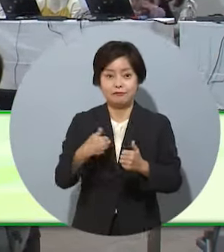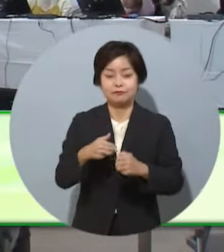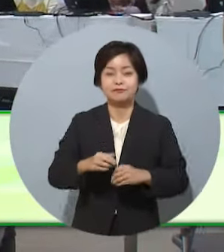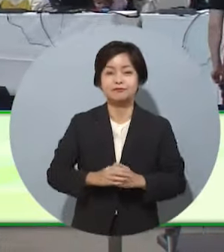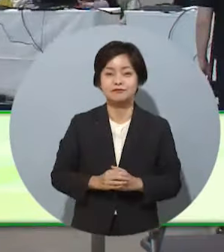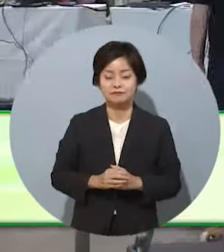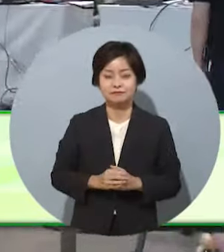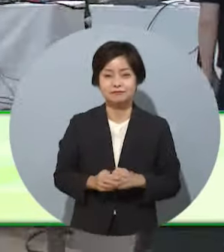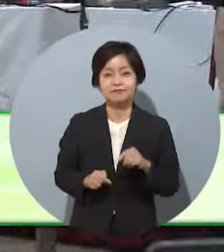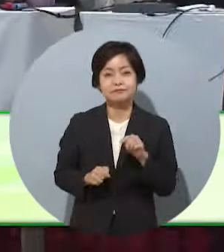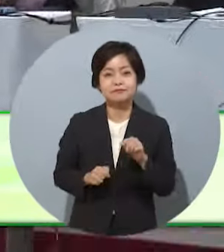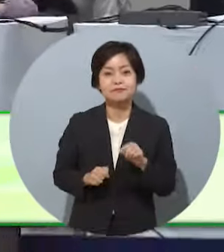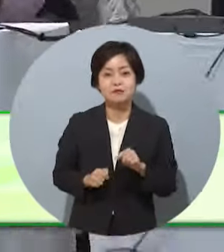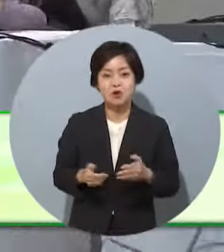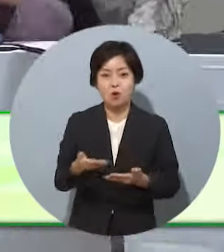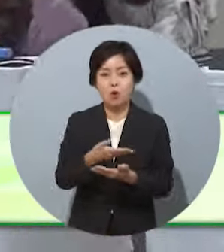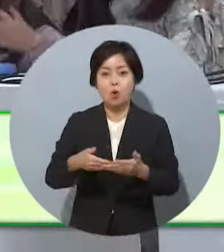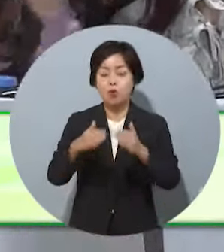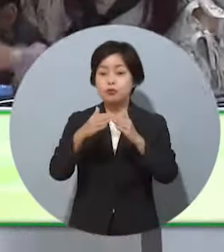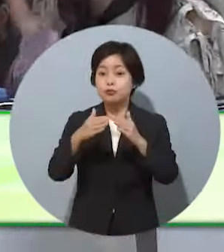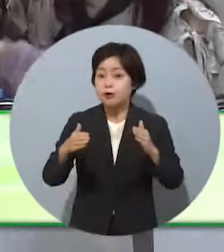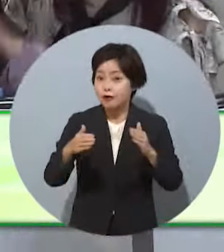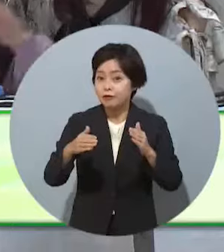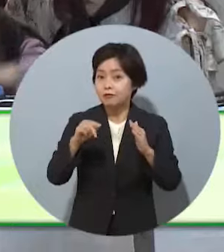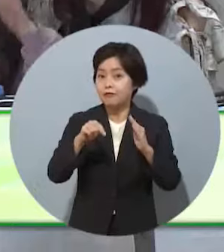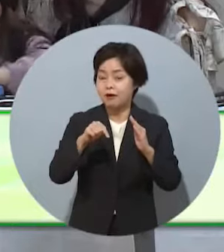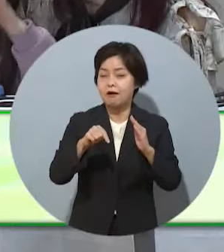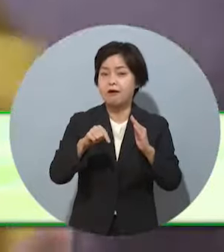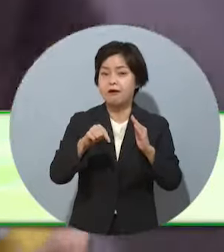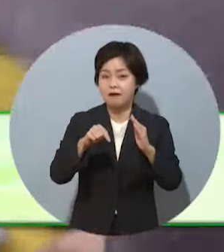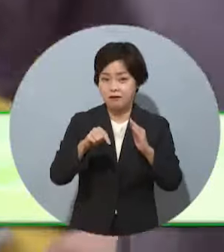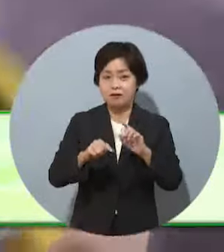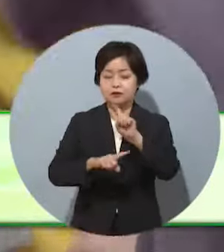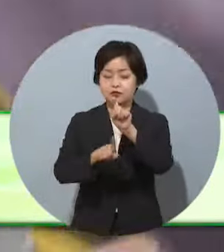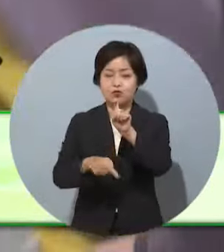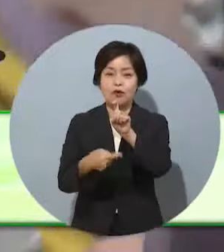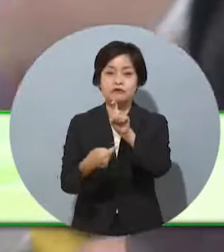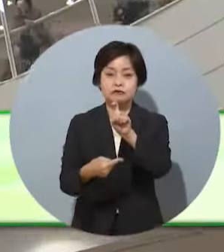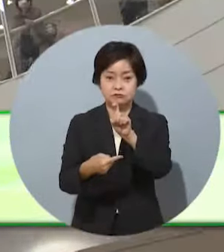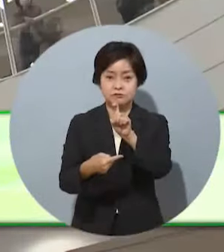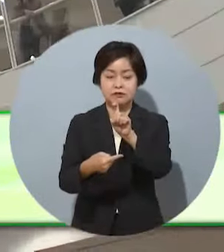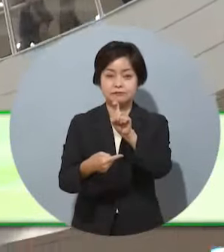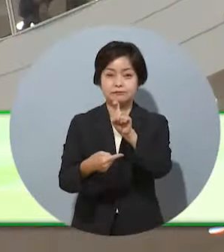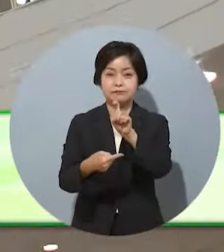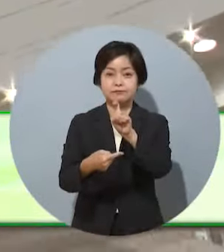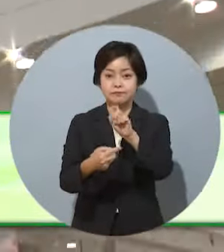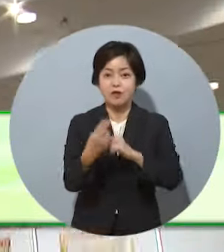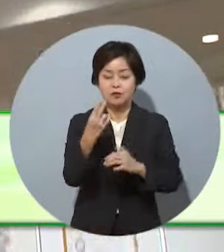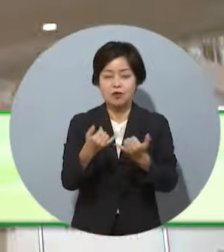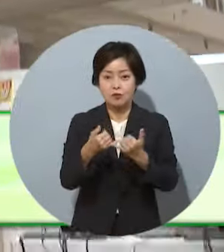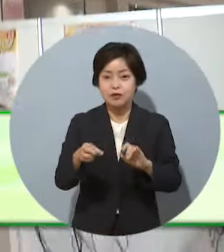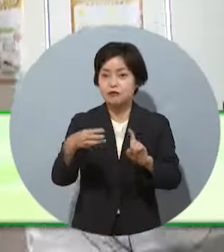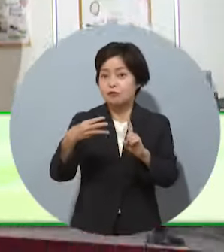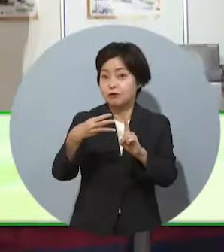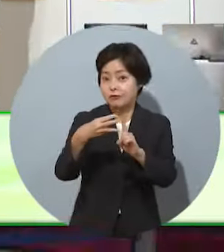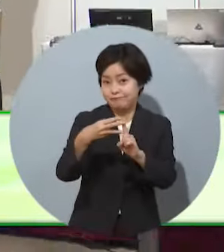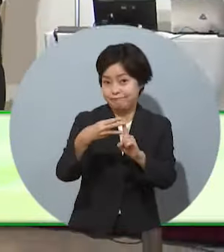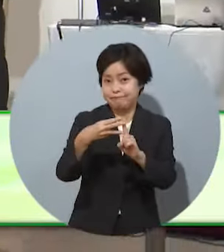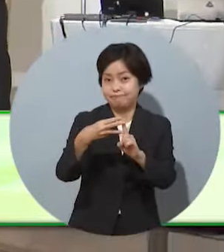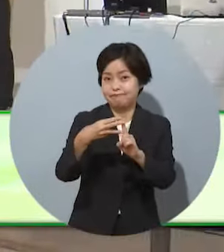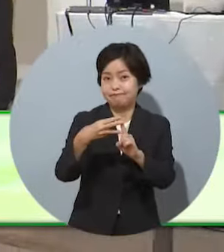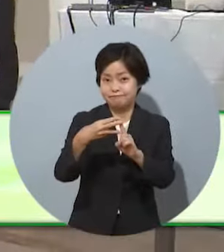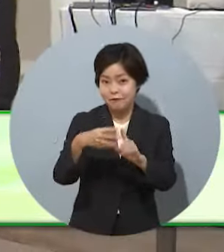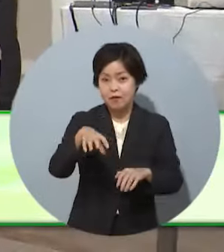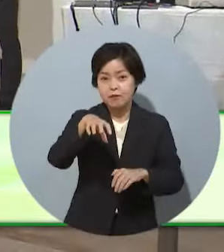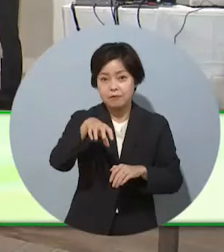e パラスポーツ交流会イベントは来月1日火曜日の都民の日にイオン